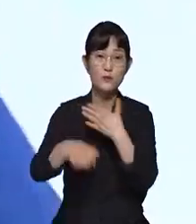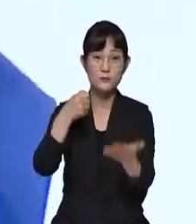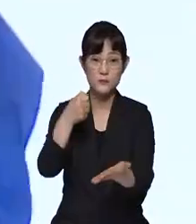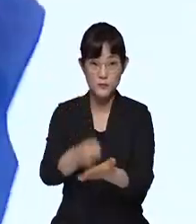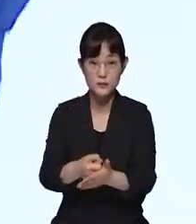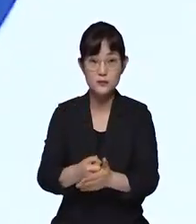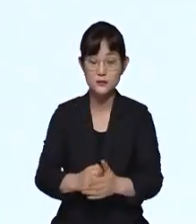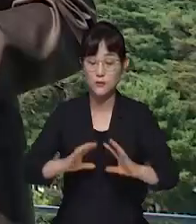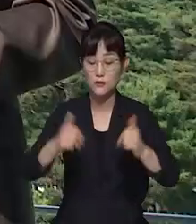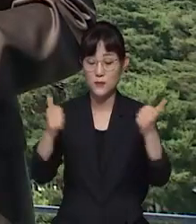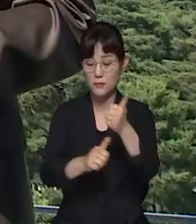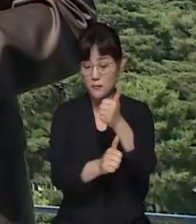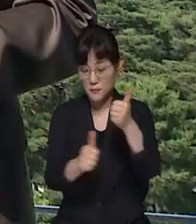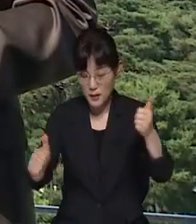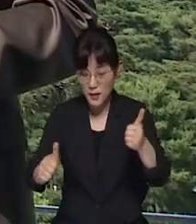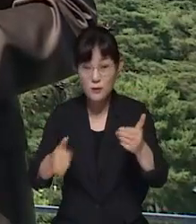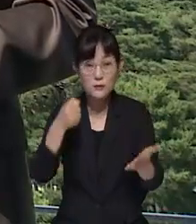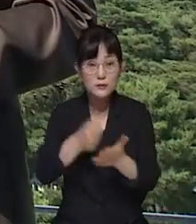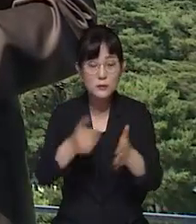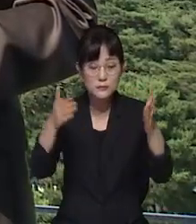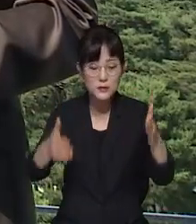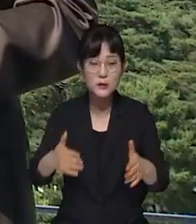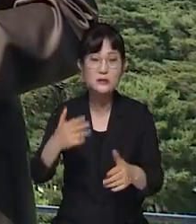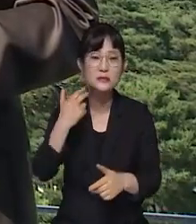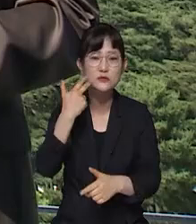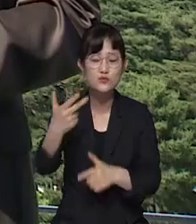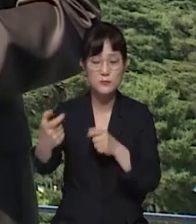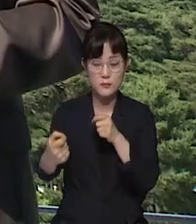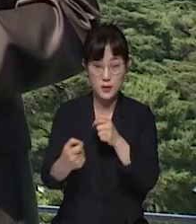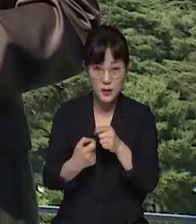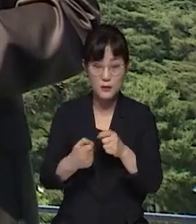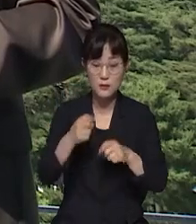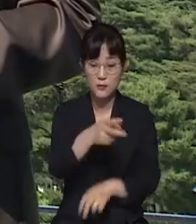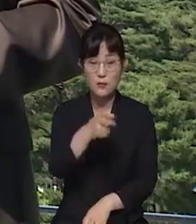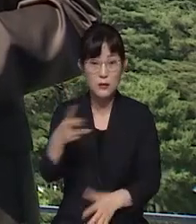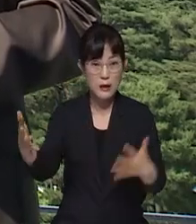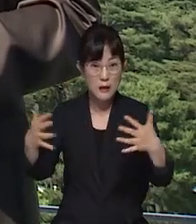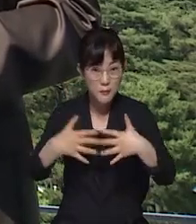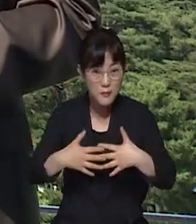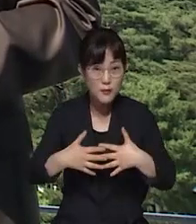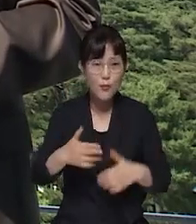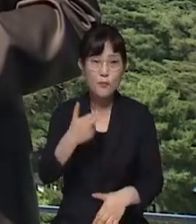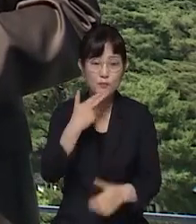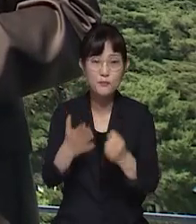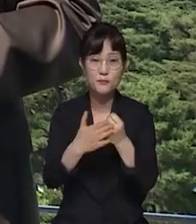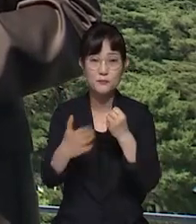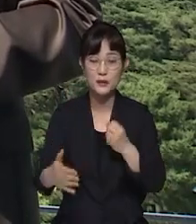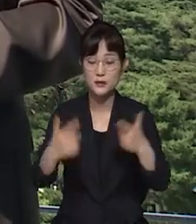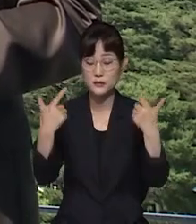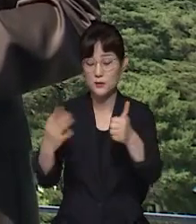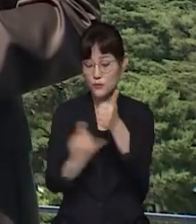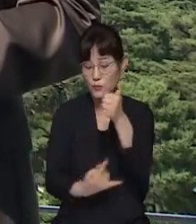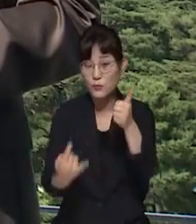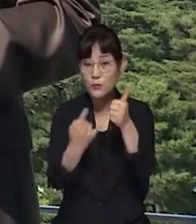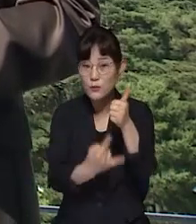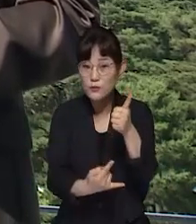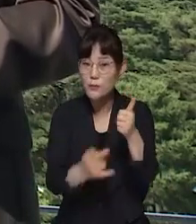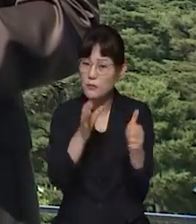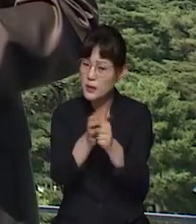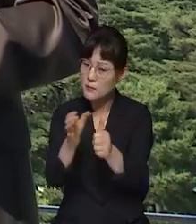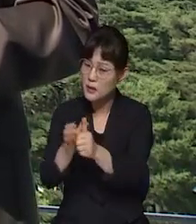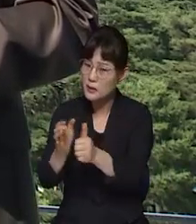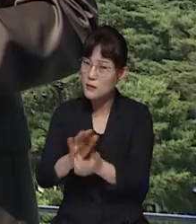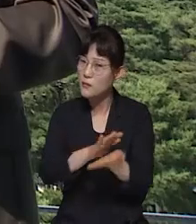국회 원구성 법정 시한이 일주일 앞으로 다가온 가운데 여야 협의가 진척을 보이지 못하면서 상임위